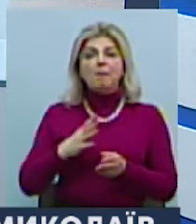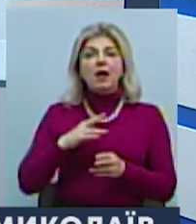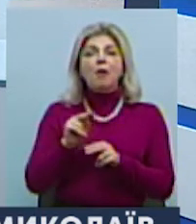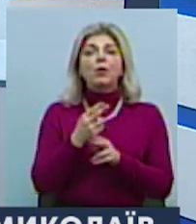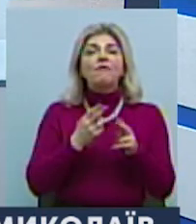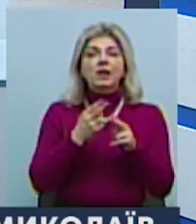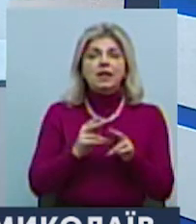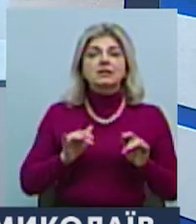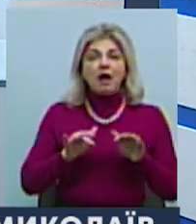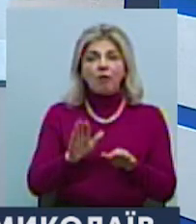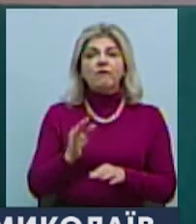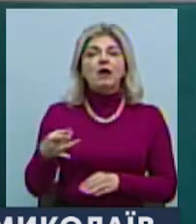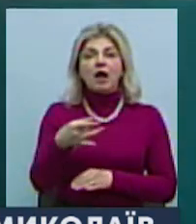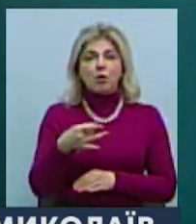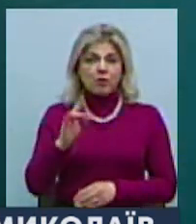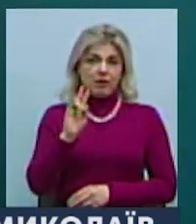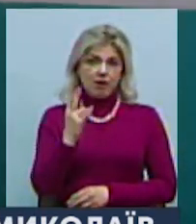Корабельному районі Миколаєва.